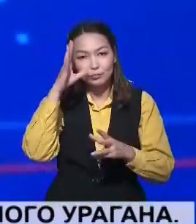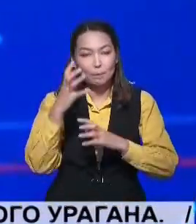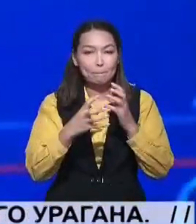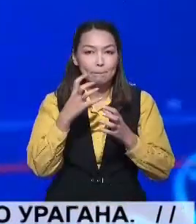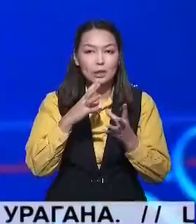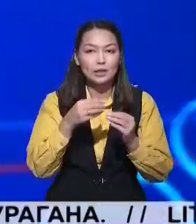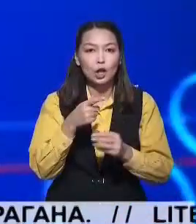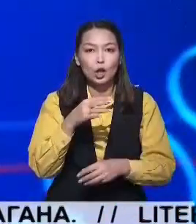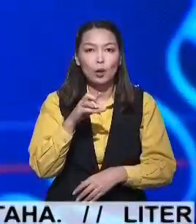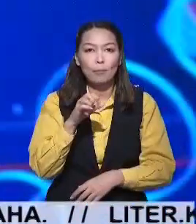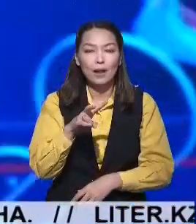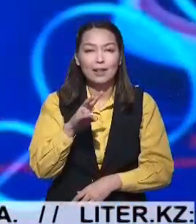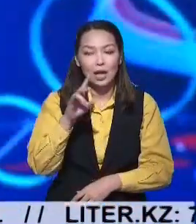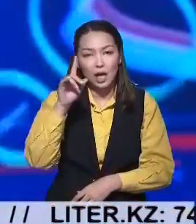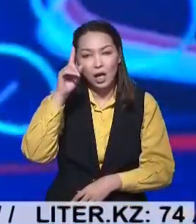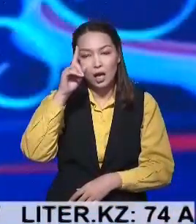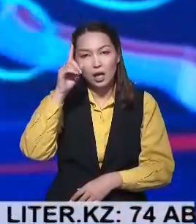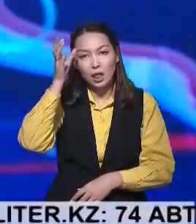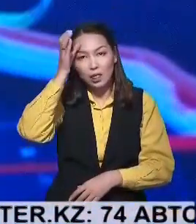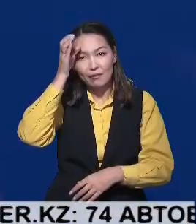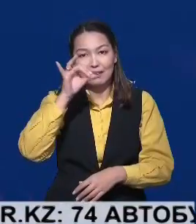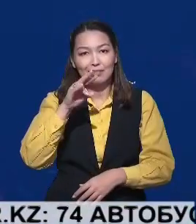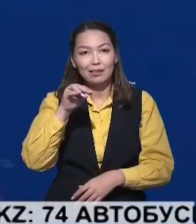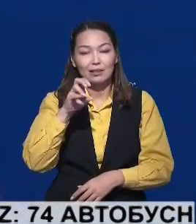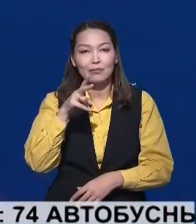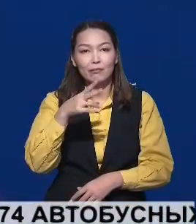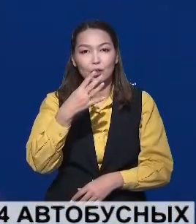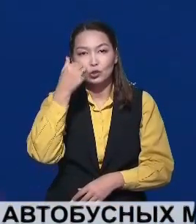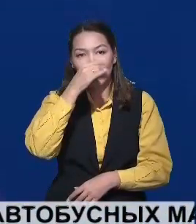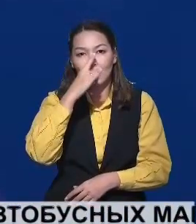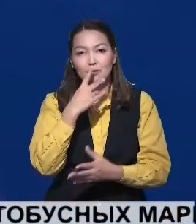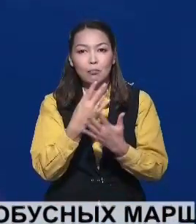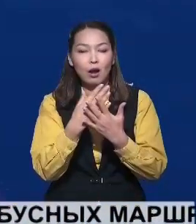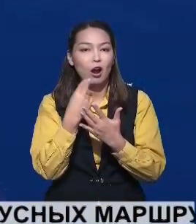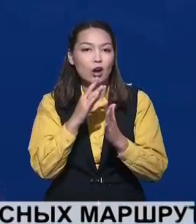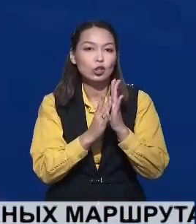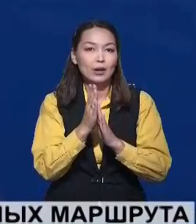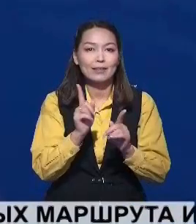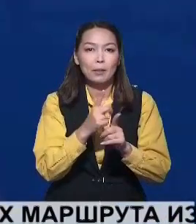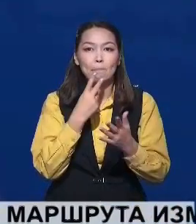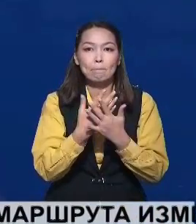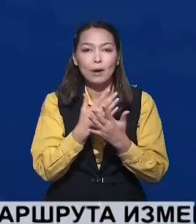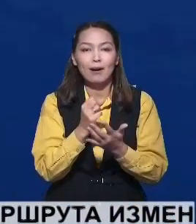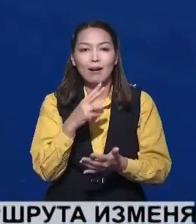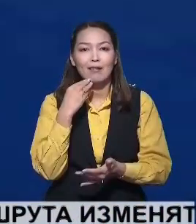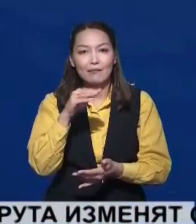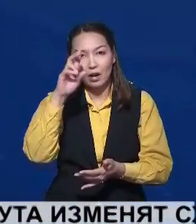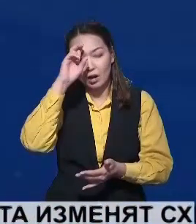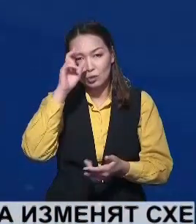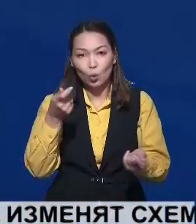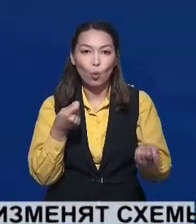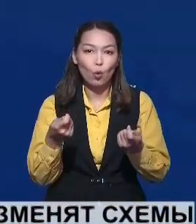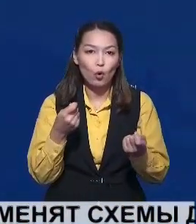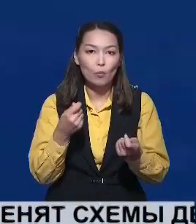рейтинга Global Innovation Index 2024. Казахстан показал качественный рост по таким показателям, как эффективность государственного